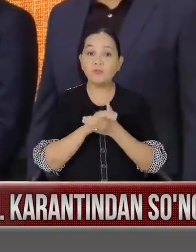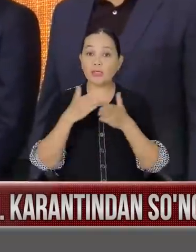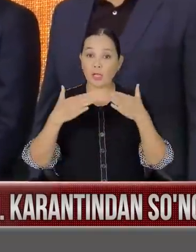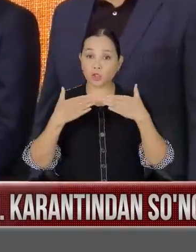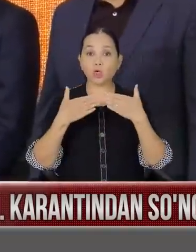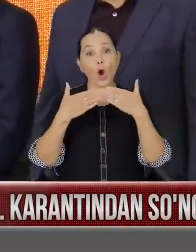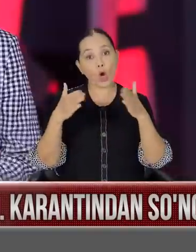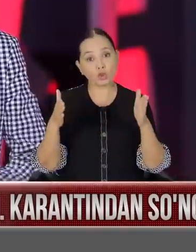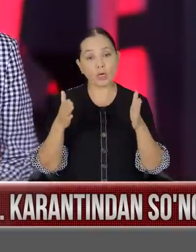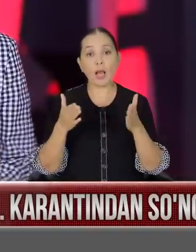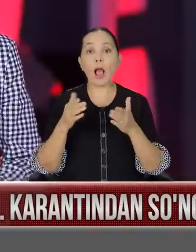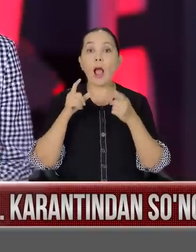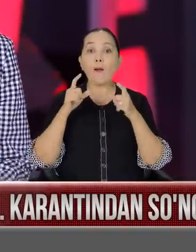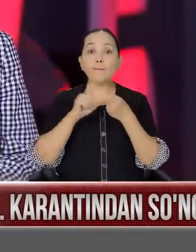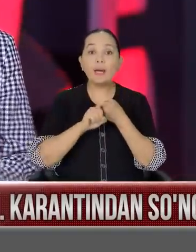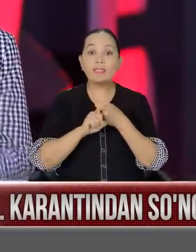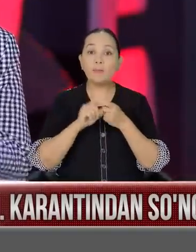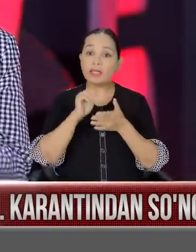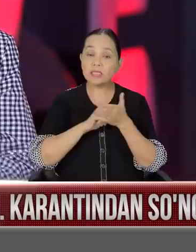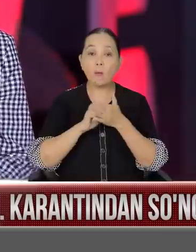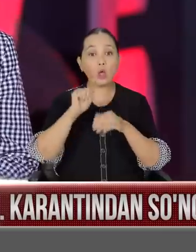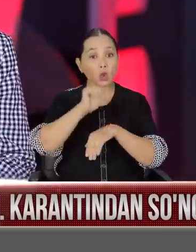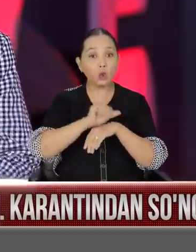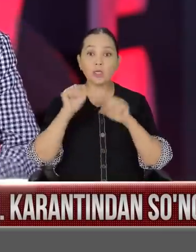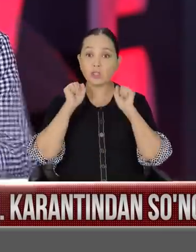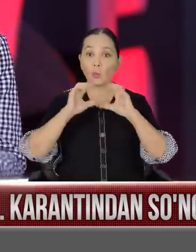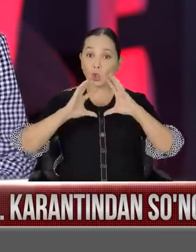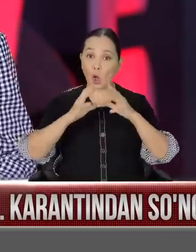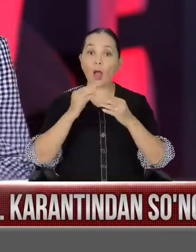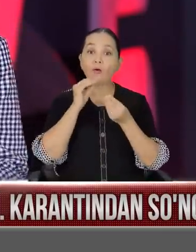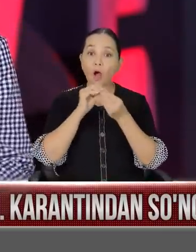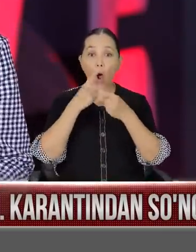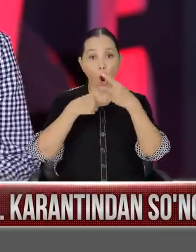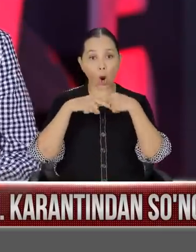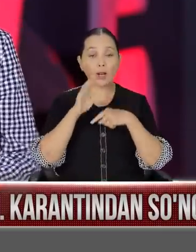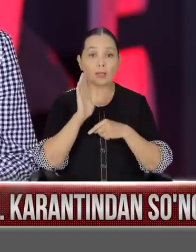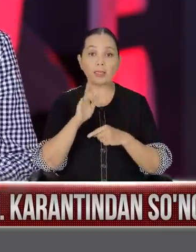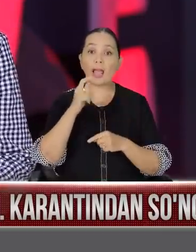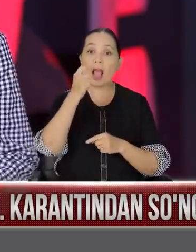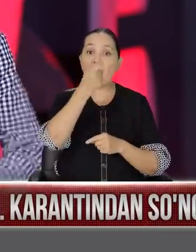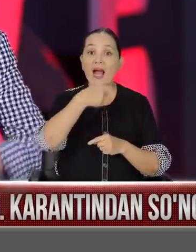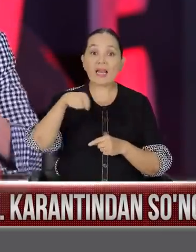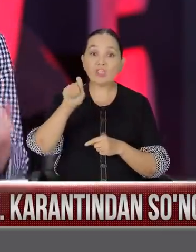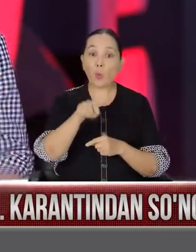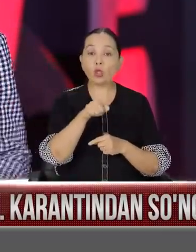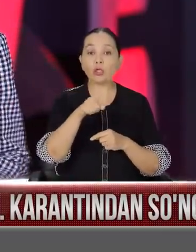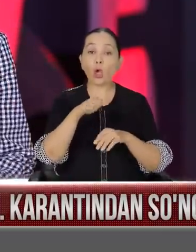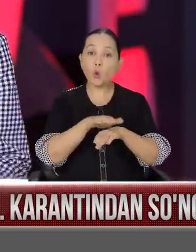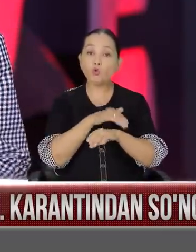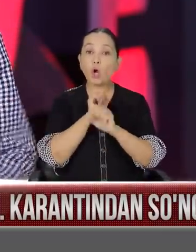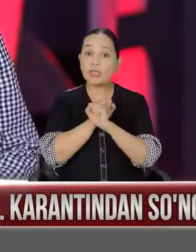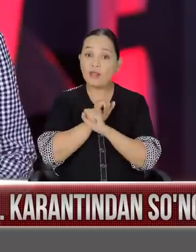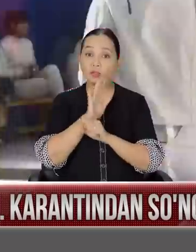eshiklari doimo ochiq. Pandemiya sabab to'xtab qolgan sport olami sekin-asta avvalgi holatga qaytmoqda. Qilichbozlarimiz ham uzoq tanaffusdan